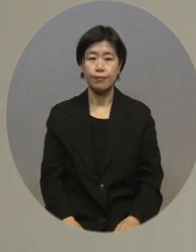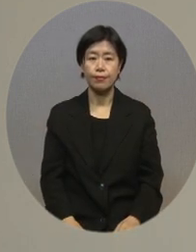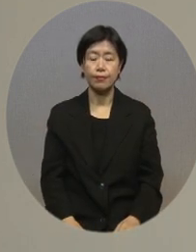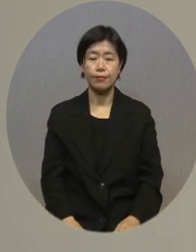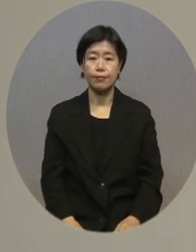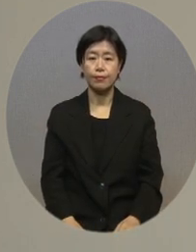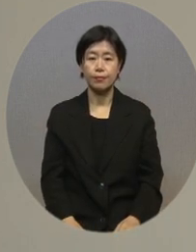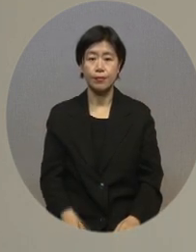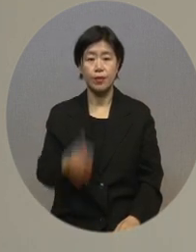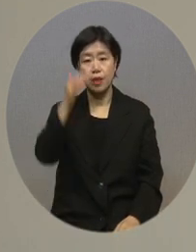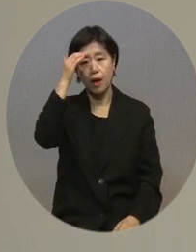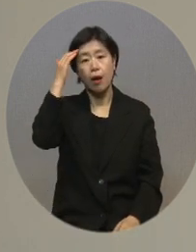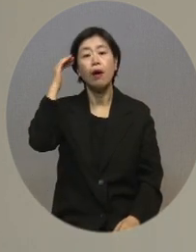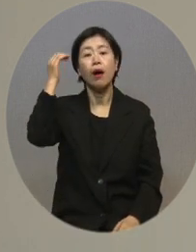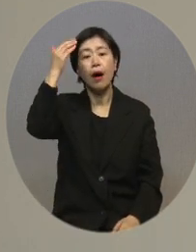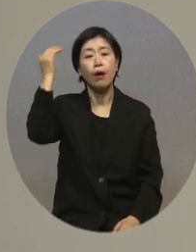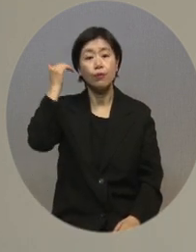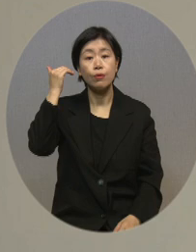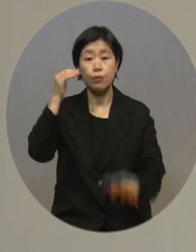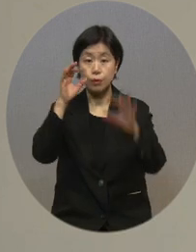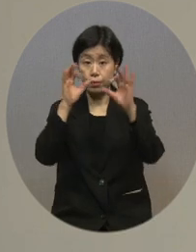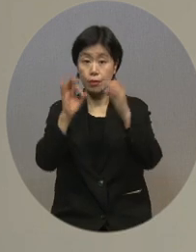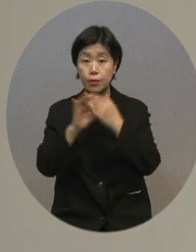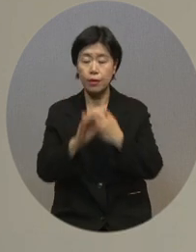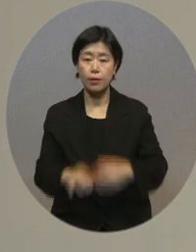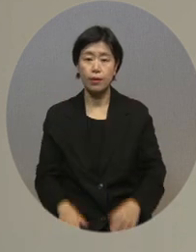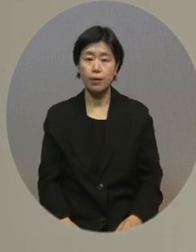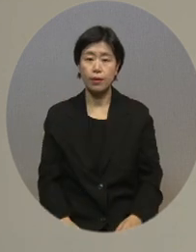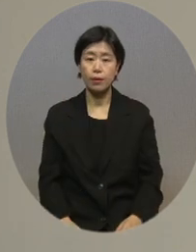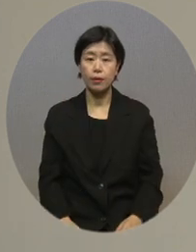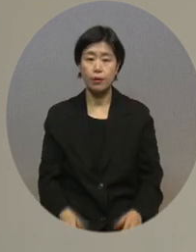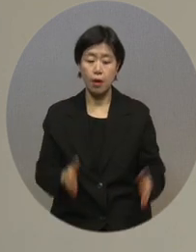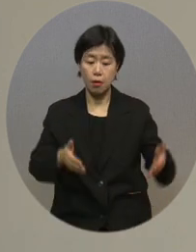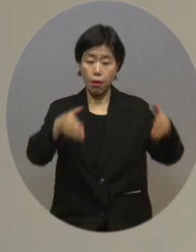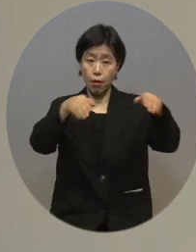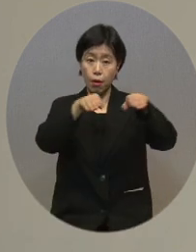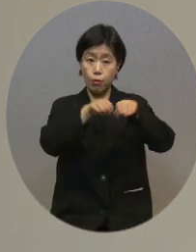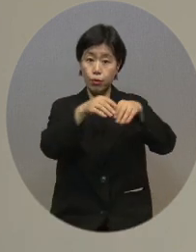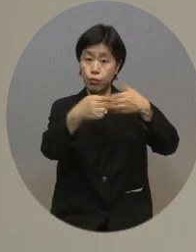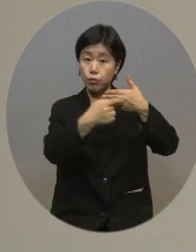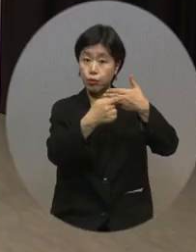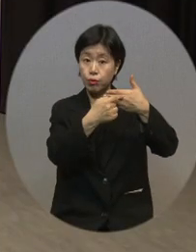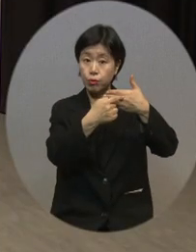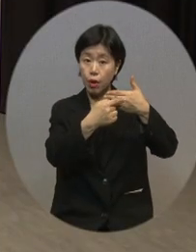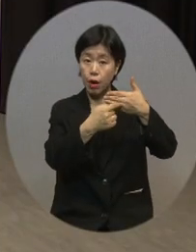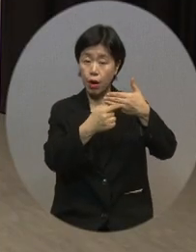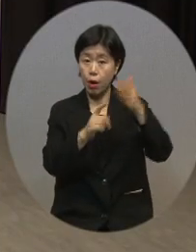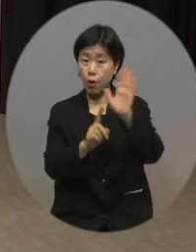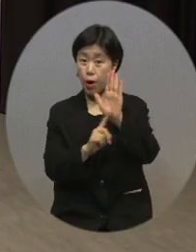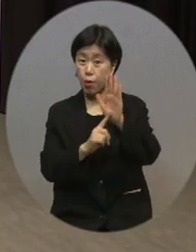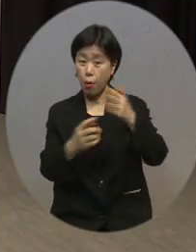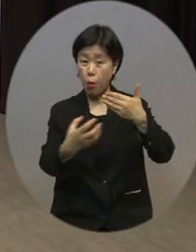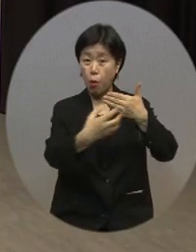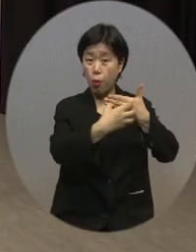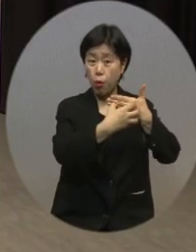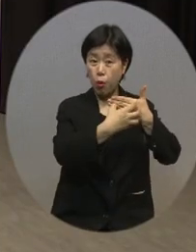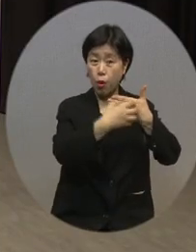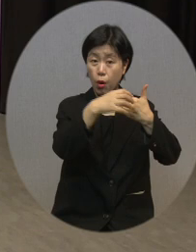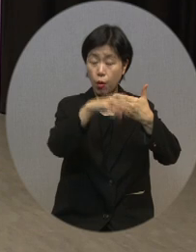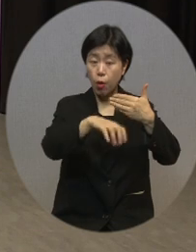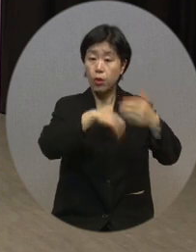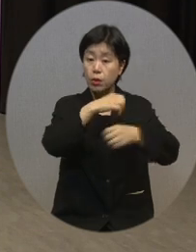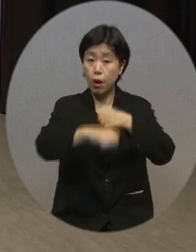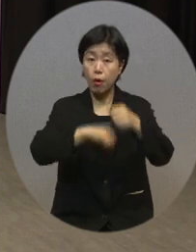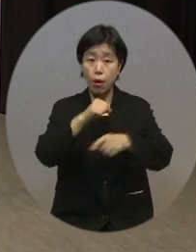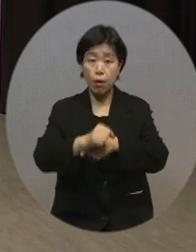우리나라에서 옥외관 건물을 자유롭게 붙일 수 있는 데는 삼성동밖에 없습니다. 그래요? 예, 코엑스 있는데 예,